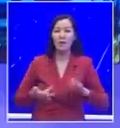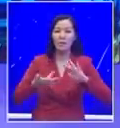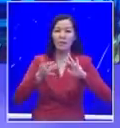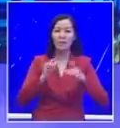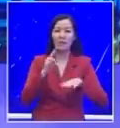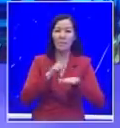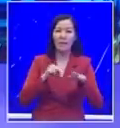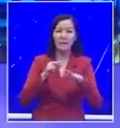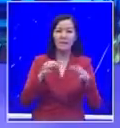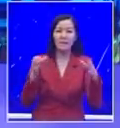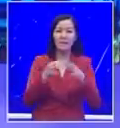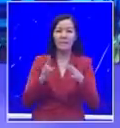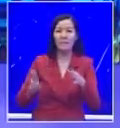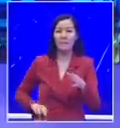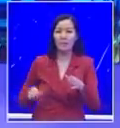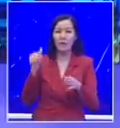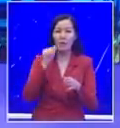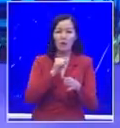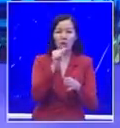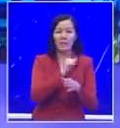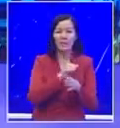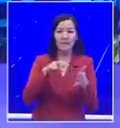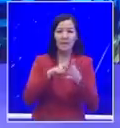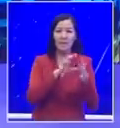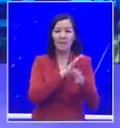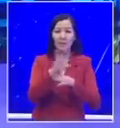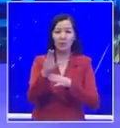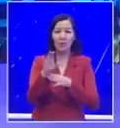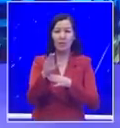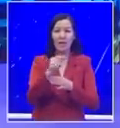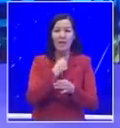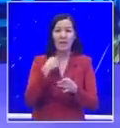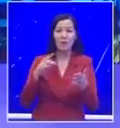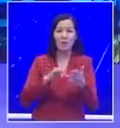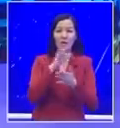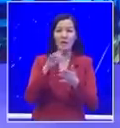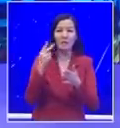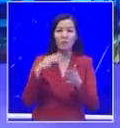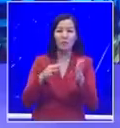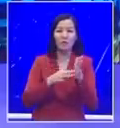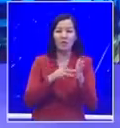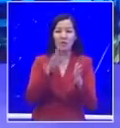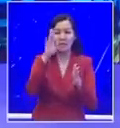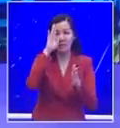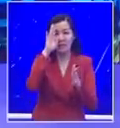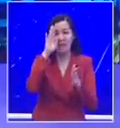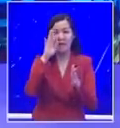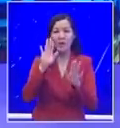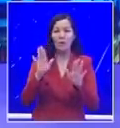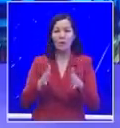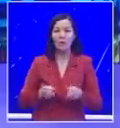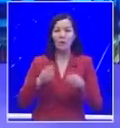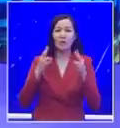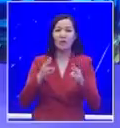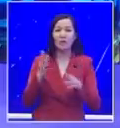арқылы полиция департаментінің бастығына жасырын хабарлама келіп түскен. Онда Талдықорған қаласындағы 37 жастағы тұрғынның төтенше жағдай